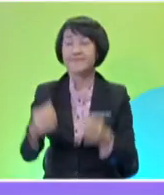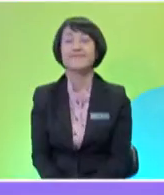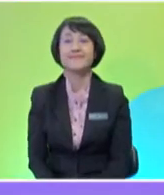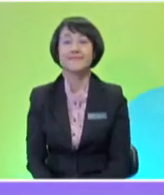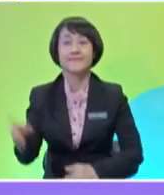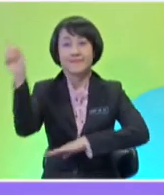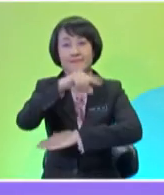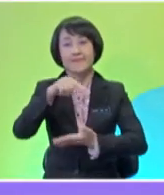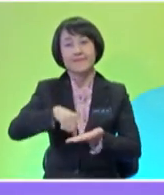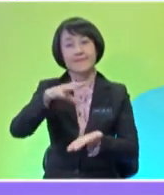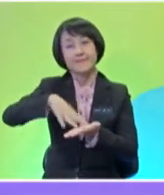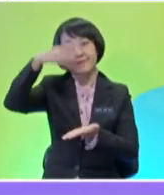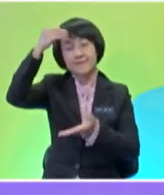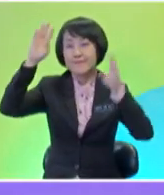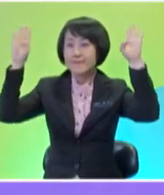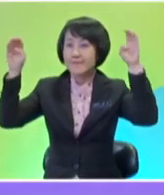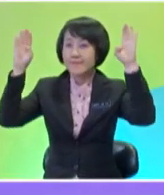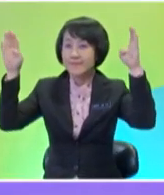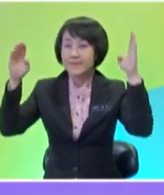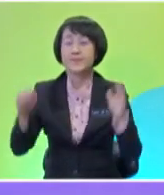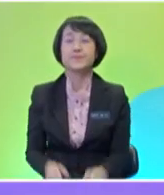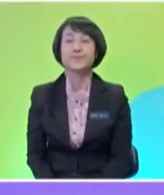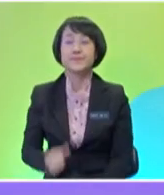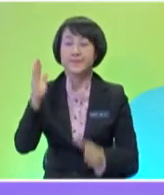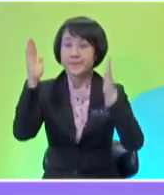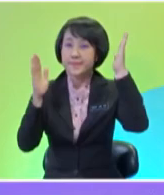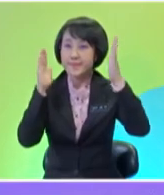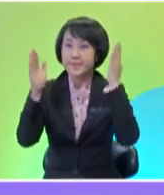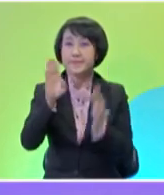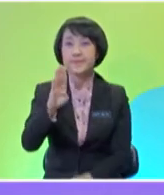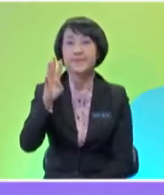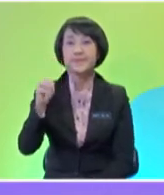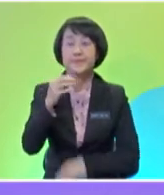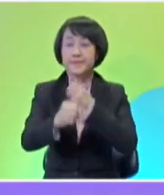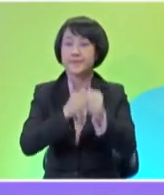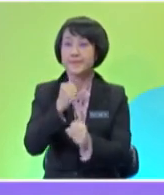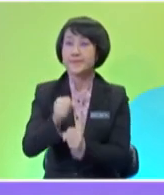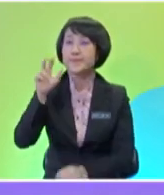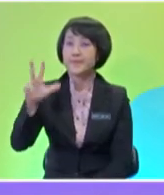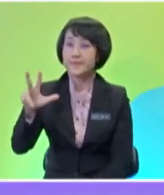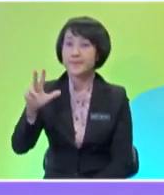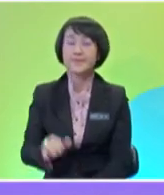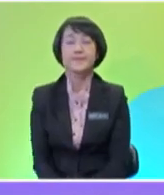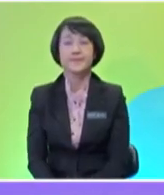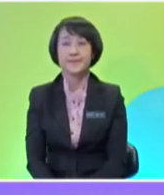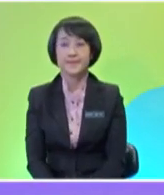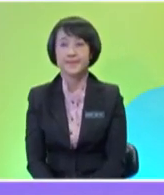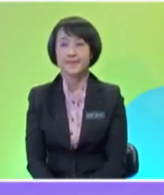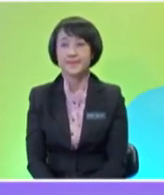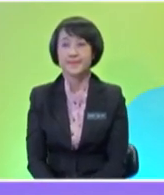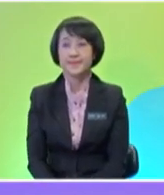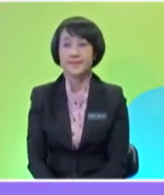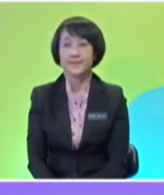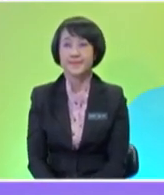akan belajar mata pelajaran literasi bahase Melayu tahun 3 oke tapi sebelum tuh sebelum